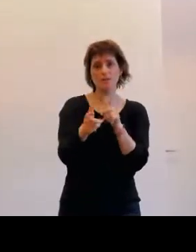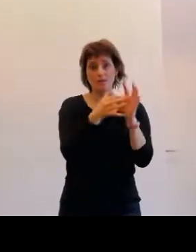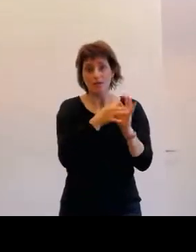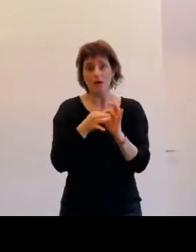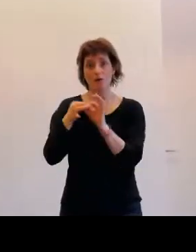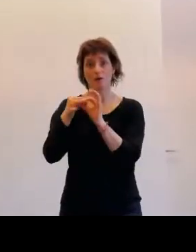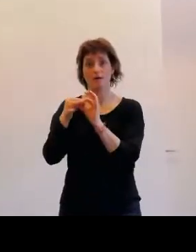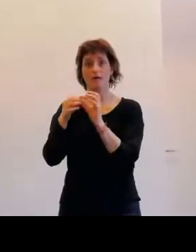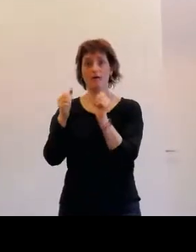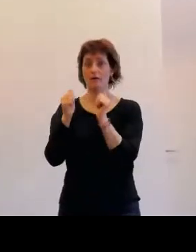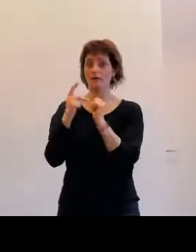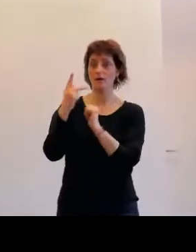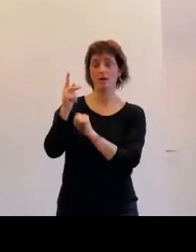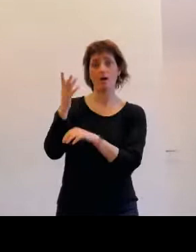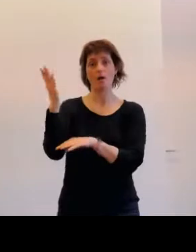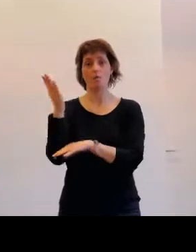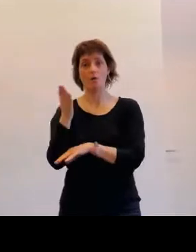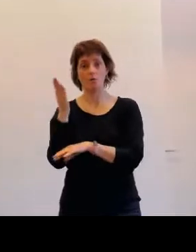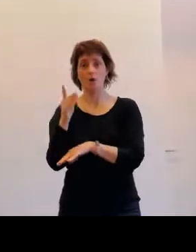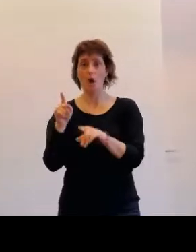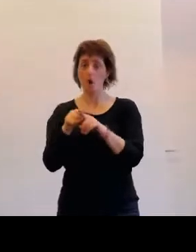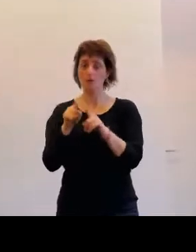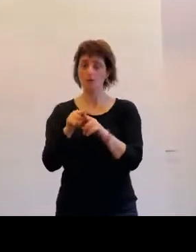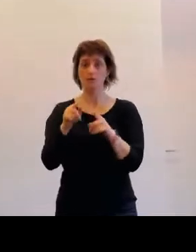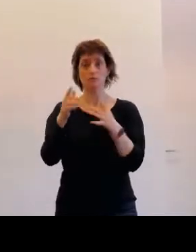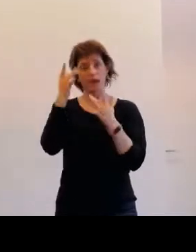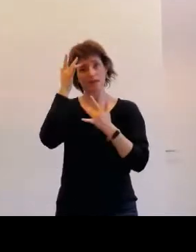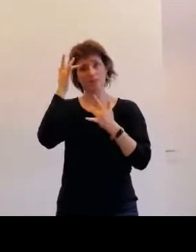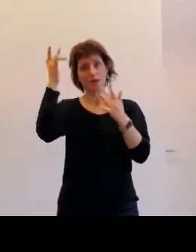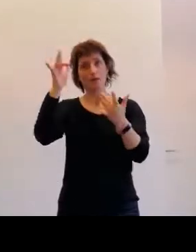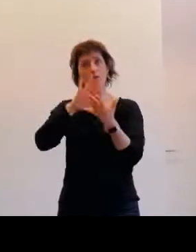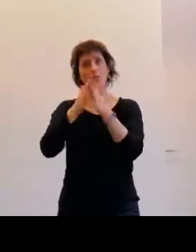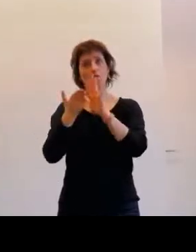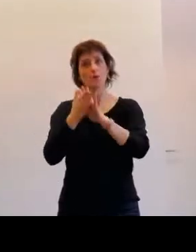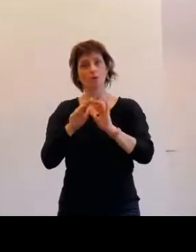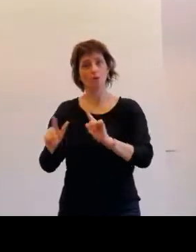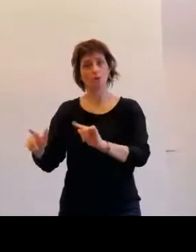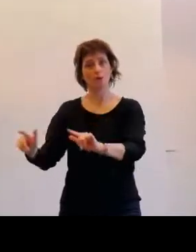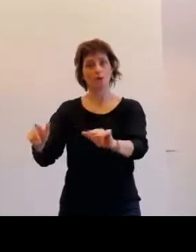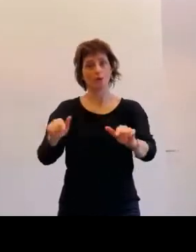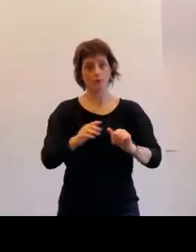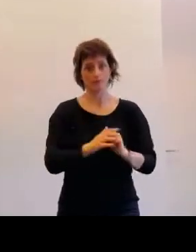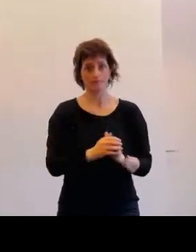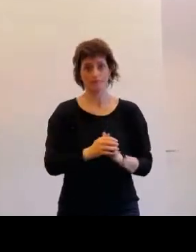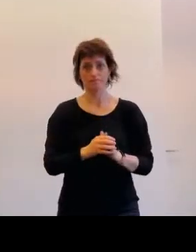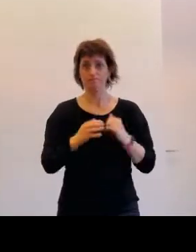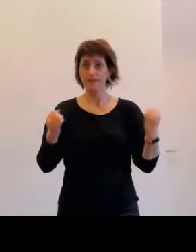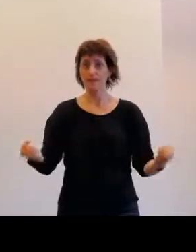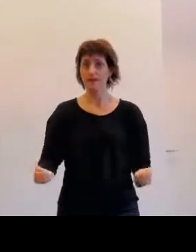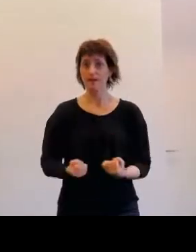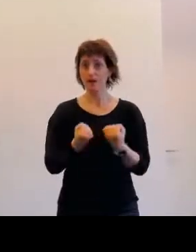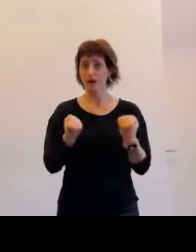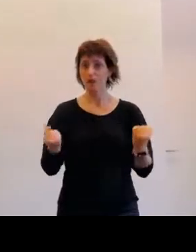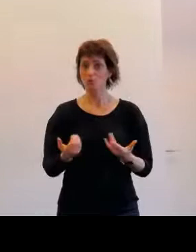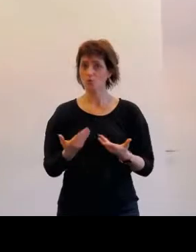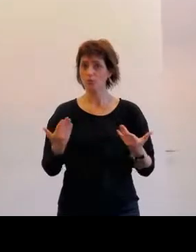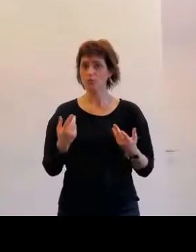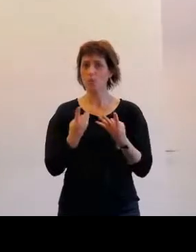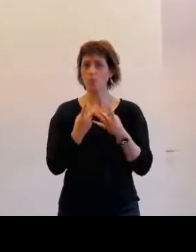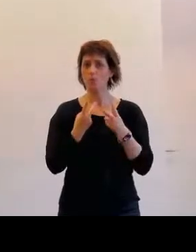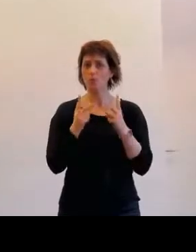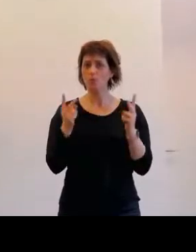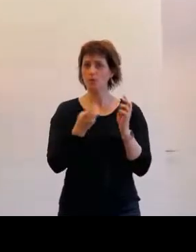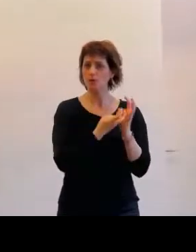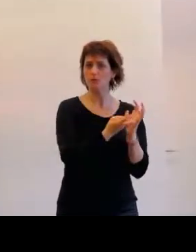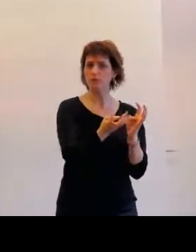l'expression de leurs besoins et sur l'expérience de nos partenaires associatifs. Les actions mises en œuvre concernent tous les types de publics. Tout